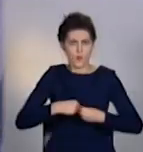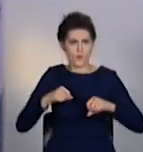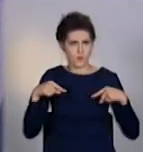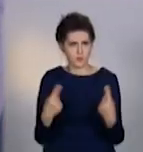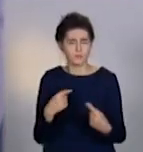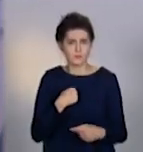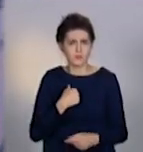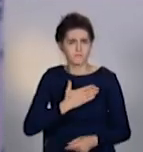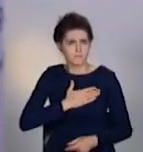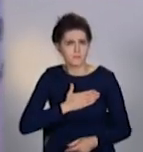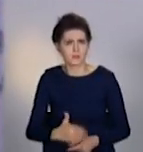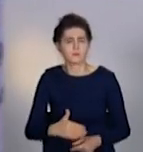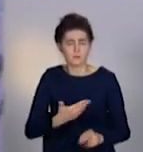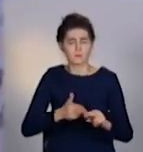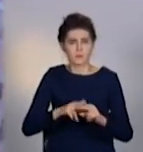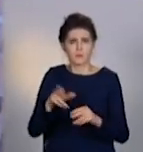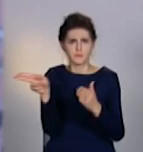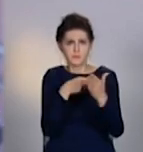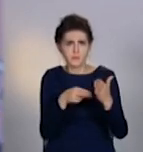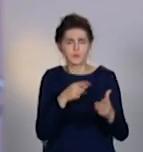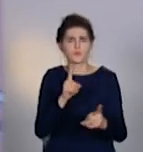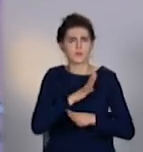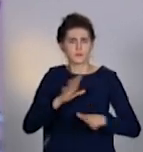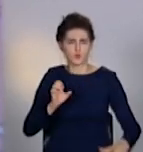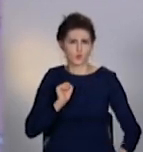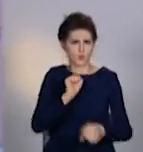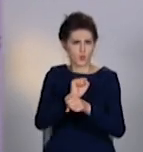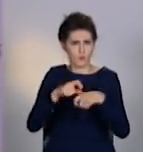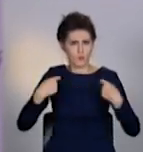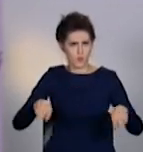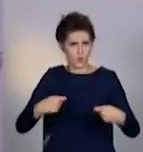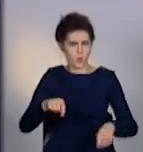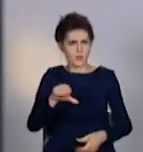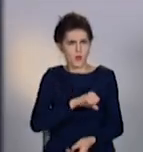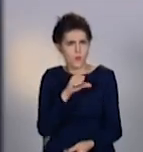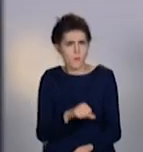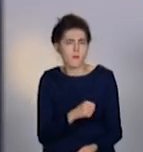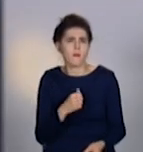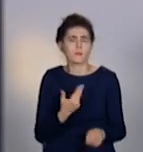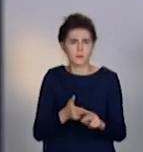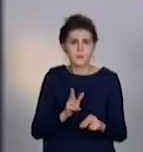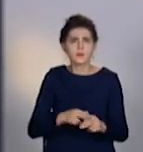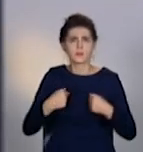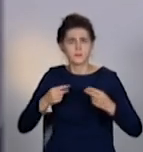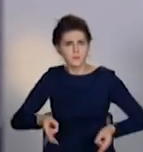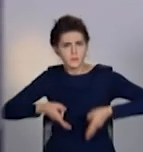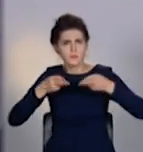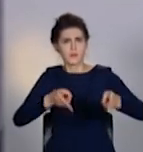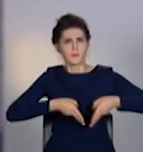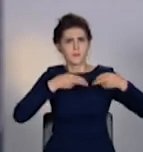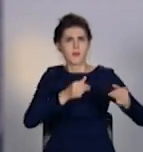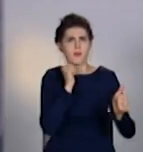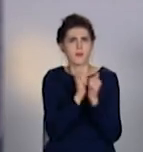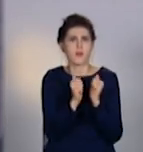Ми просто ділили на мапі. Там 5 людей їде сюди, 5 людей їде сюди. І ми їхали і замальовували кожен